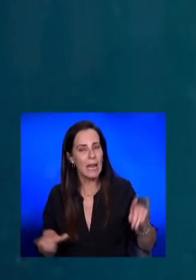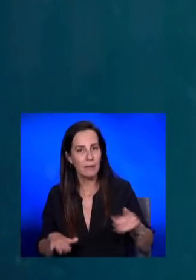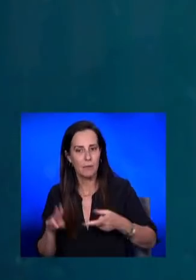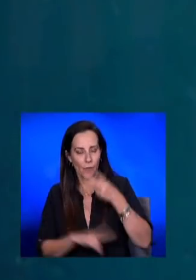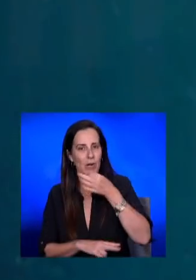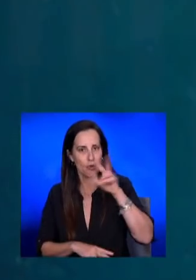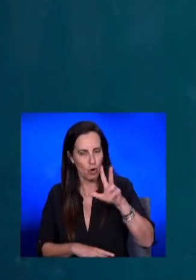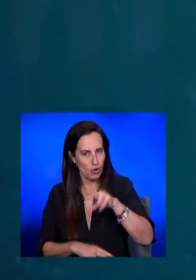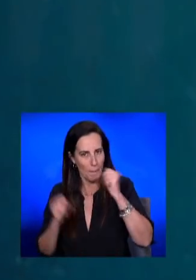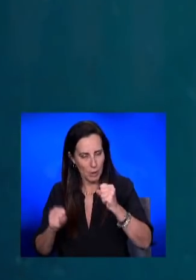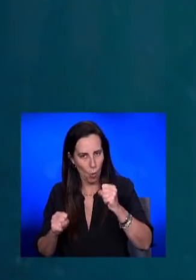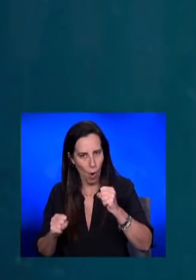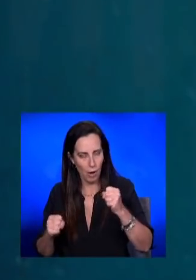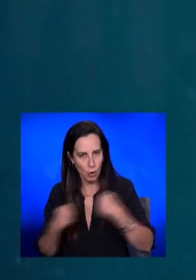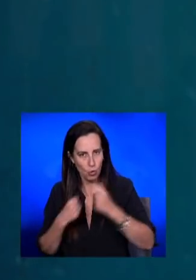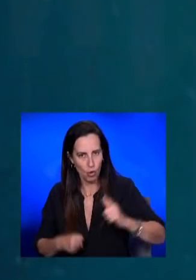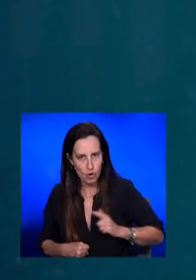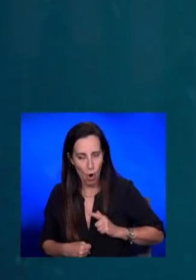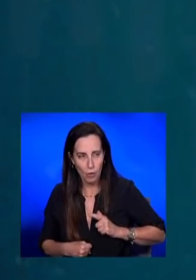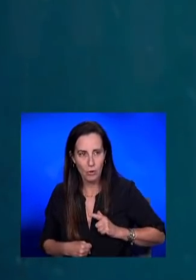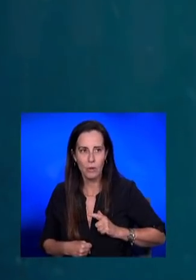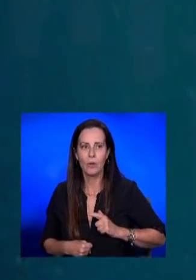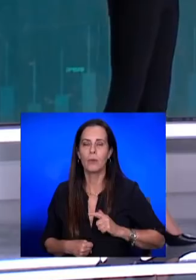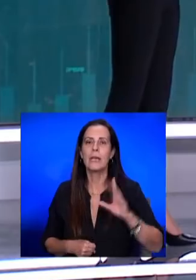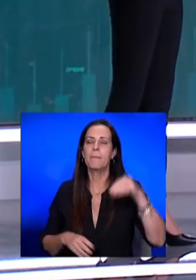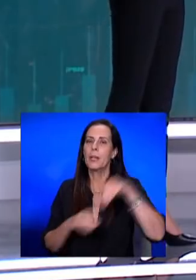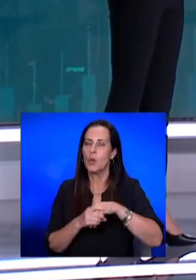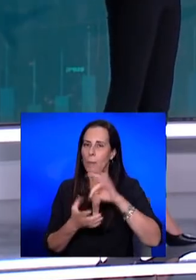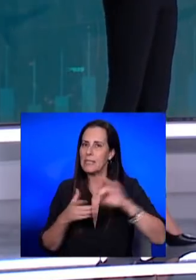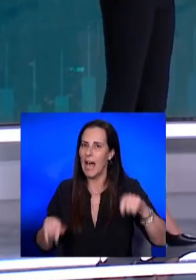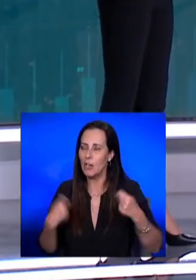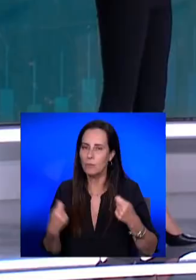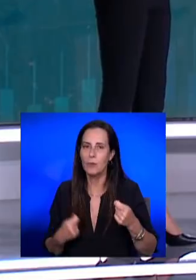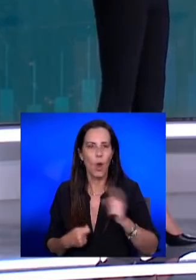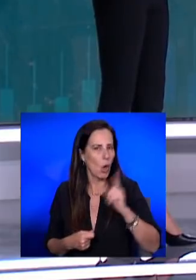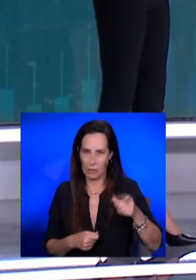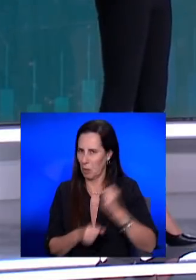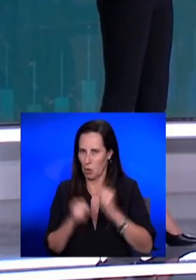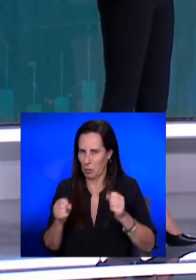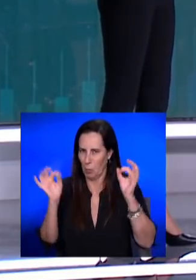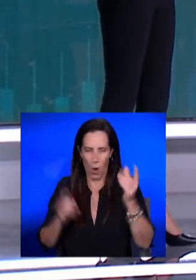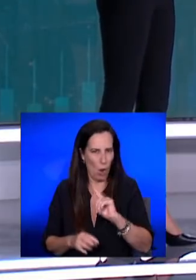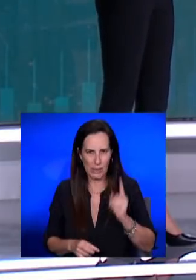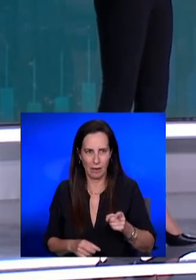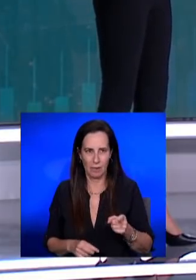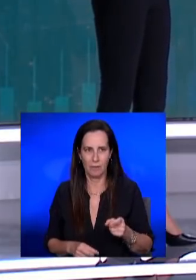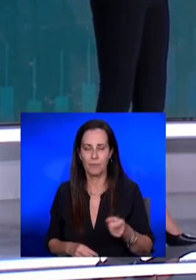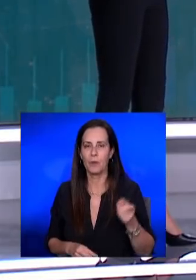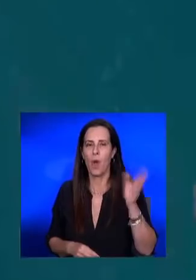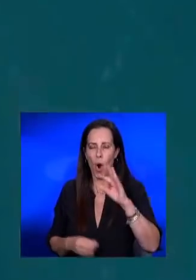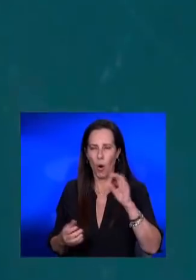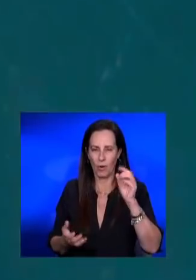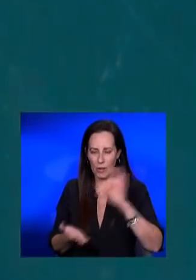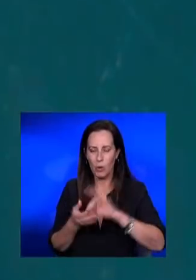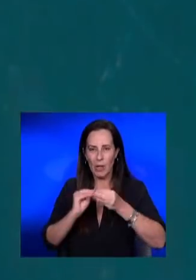3 יש ביטוח תאונות אישיות, נכון. אם הם לומדים במסגרת של משרד החינוך, לא צריך לעשות להם ביטוח מיוחד. אגב, עוד נקודה שתחסוך כסף